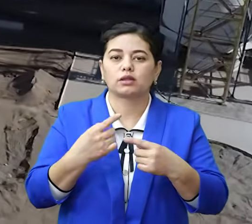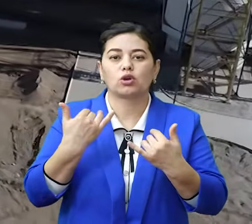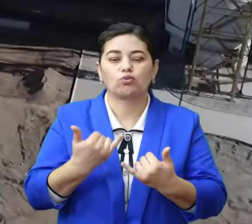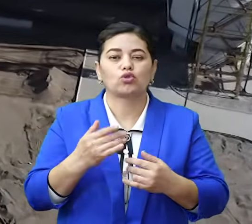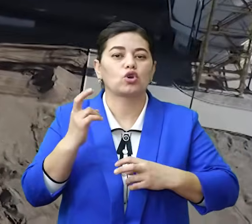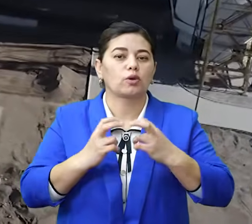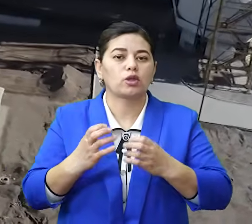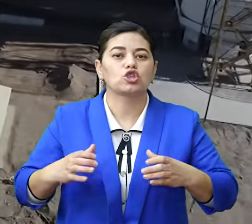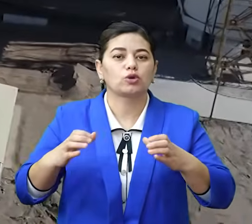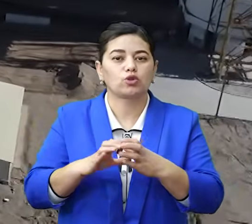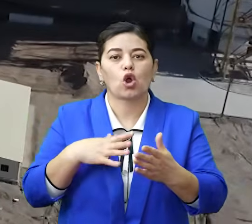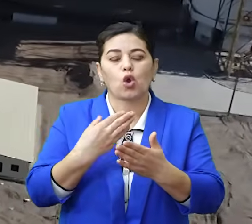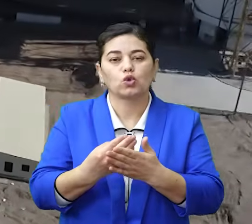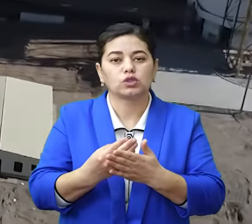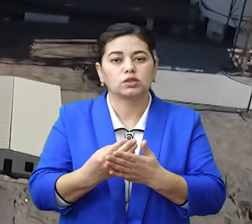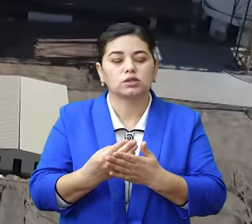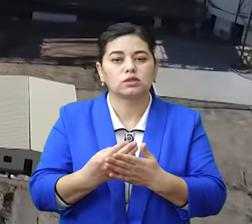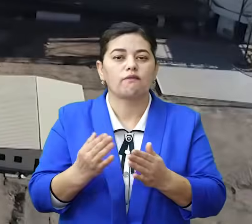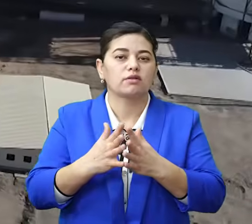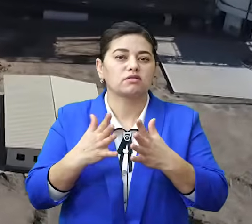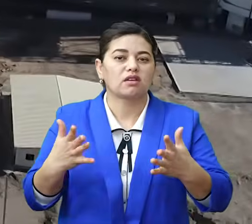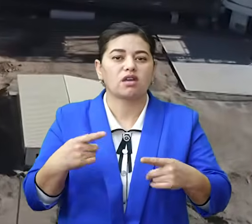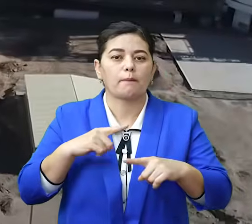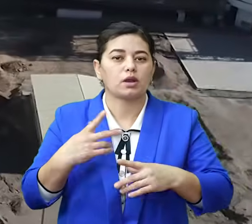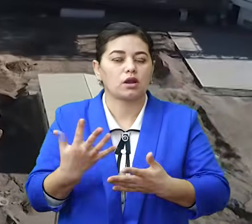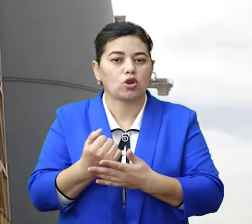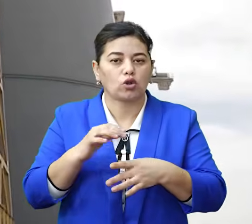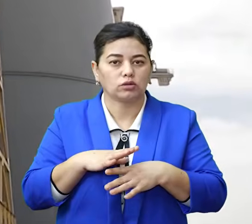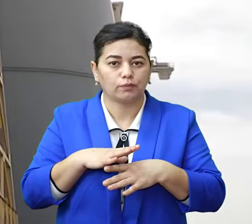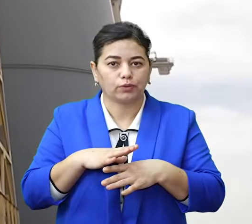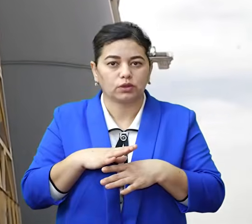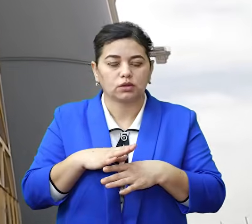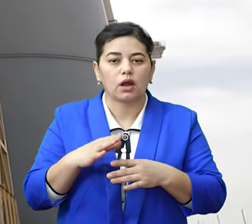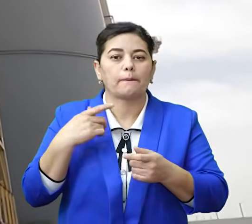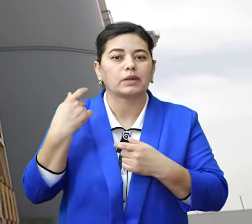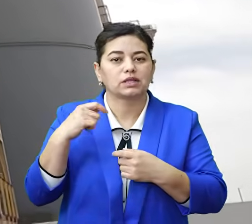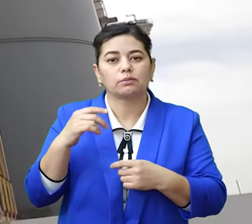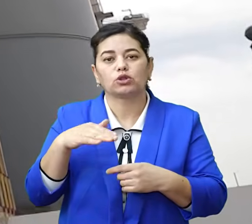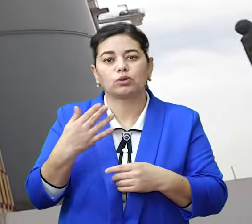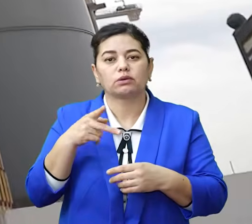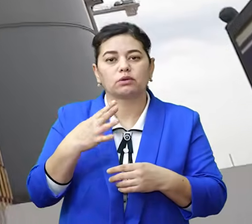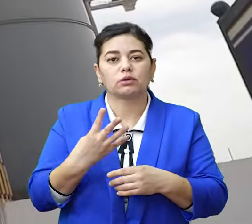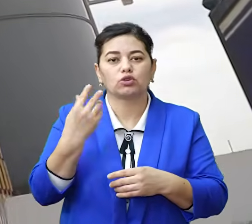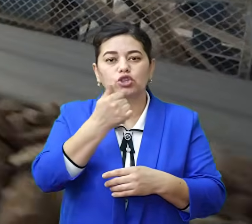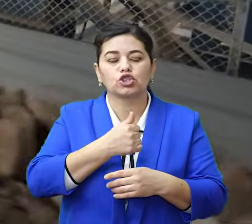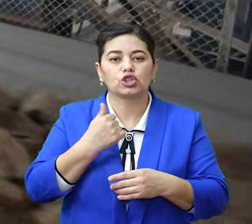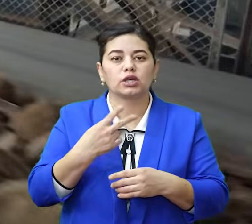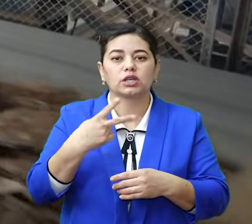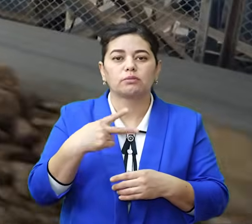bugun kombinat jamoasi o'z zimmasiga katta marralarni olgan. Jumladan, prezidentimiz tomonidan